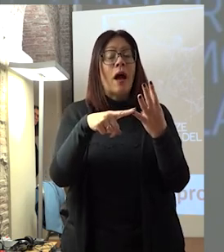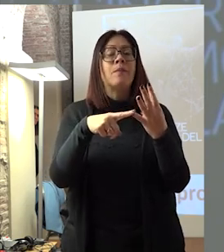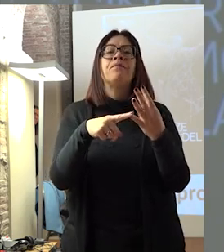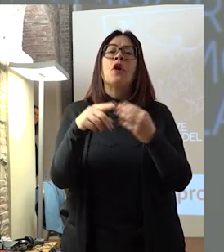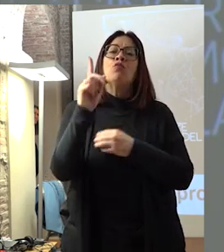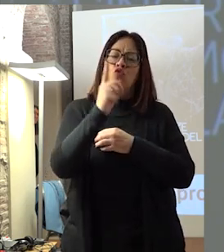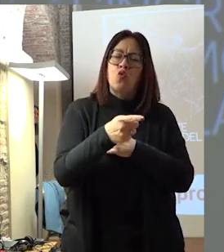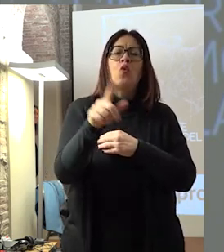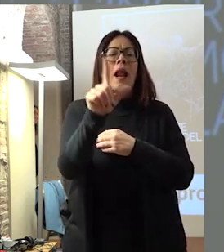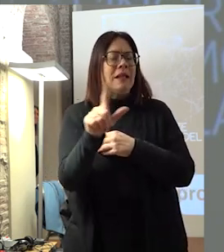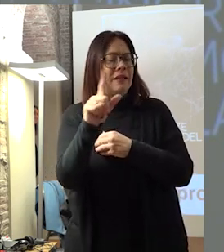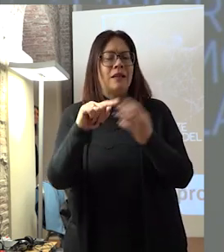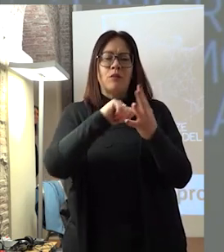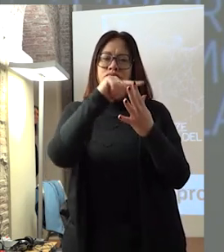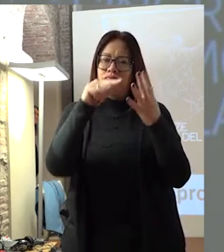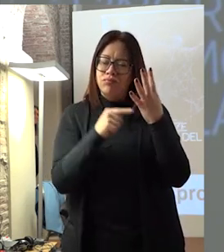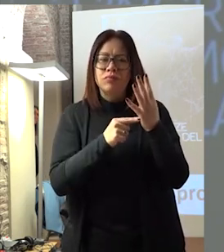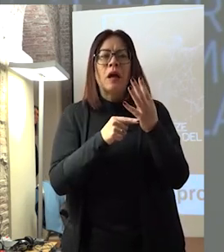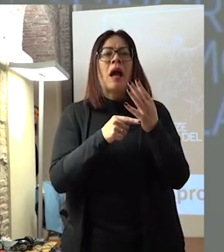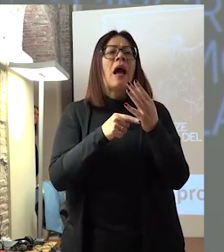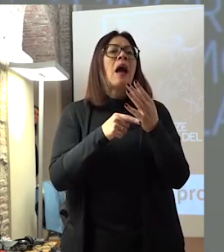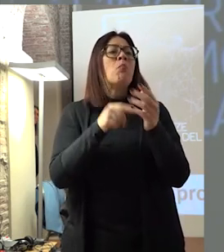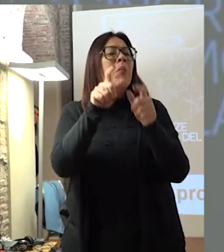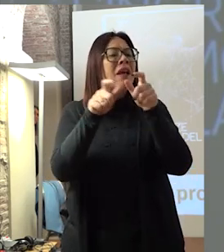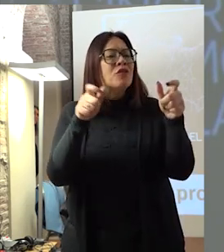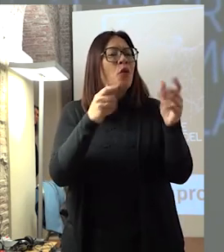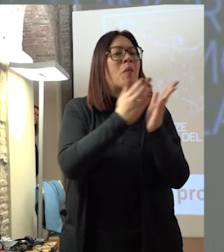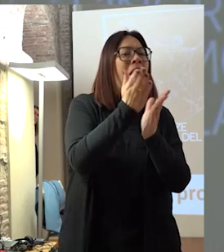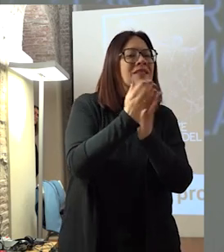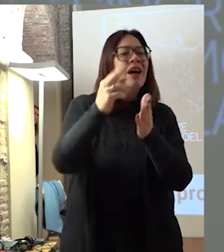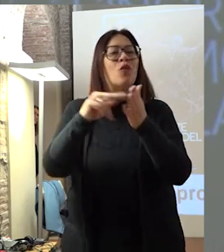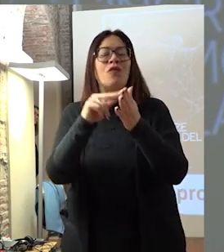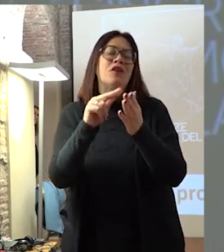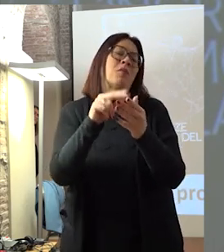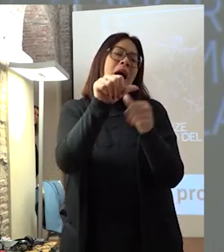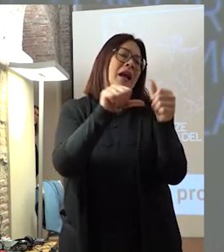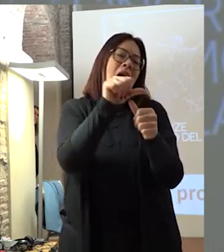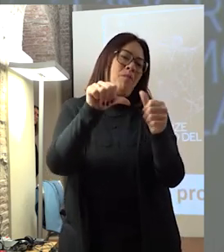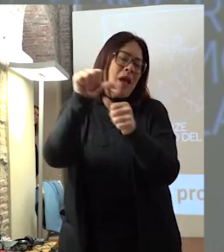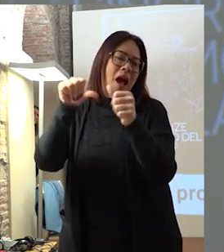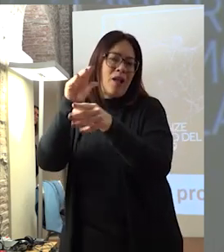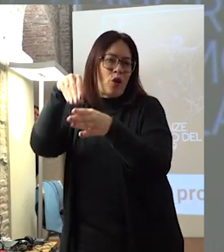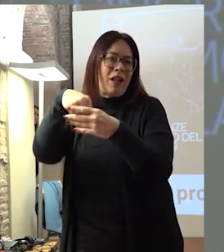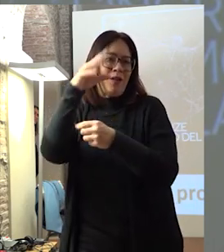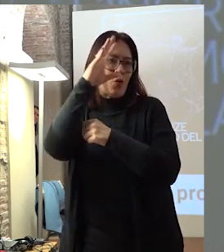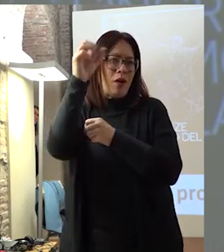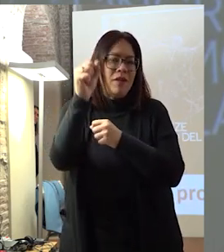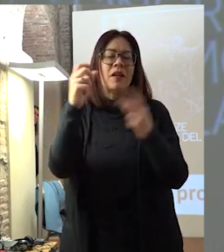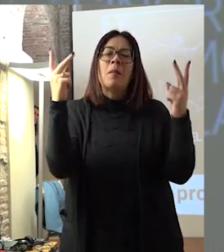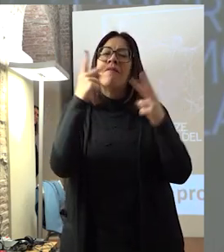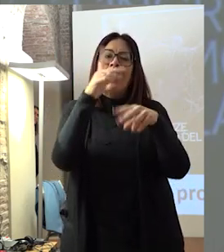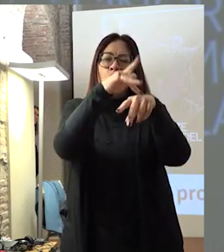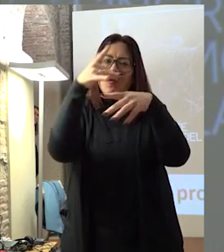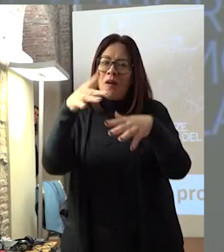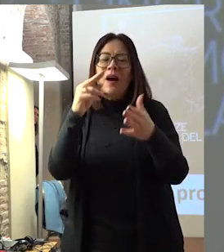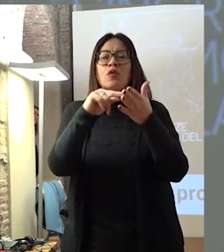e tutti quelli che sono passati prima da questo ufficio che poi hanno cambiato il loro ruolo all'interno dell'Ateneo, come ci tengo a ringraziare